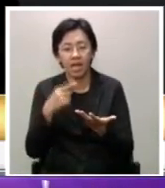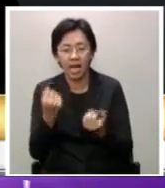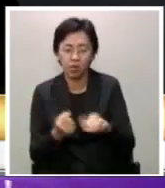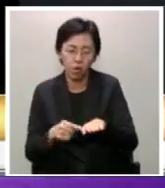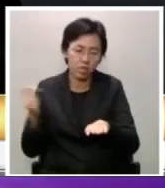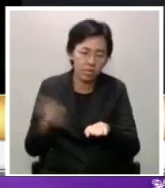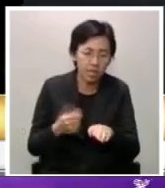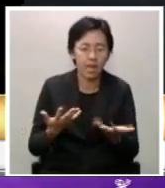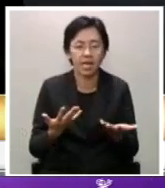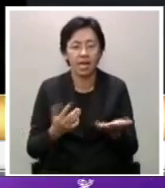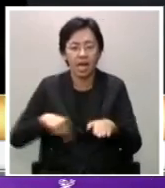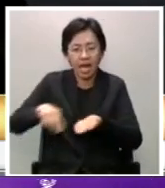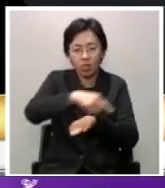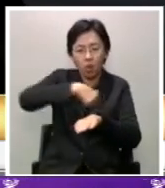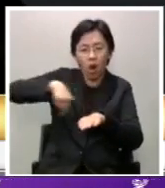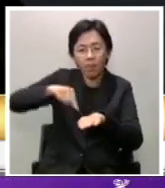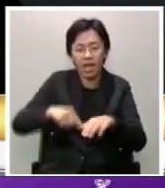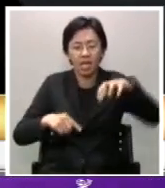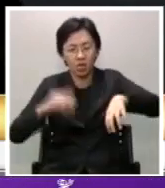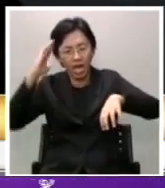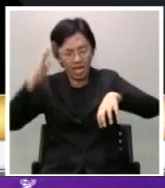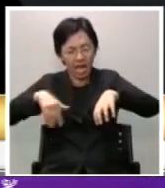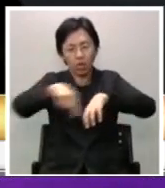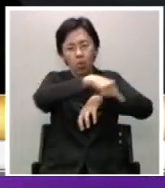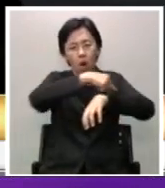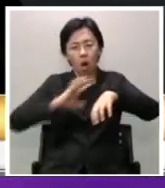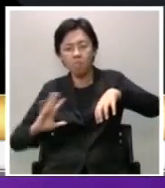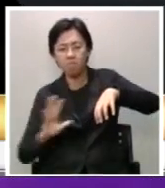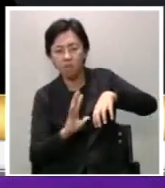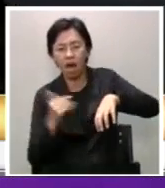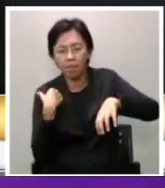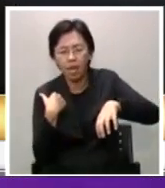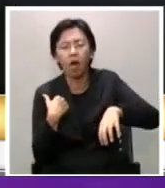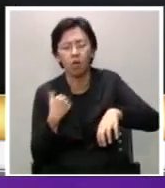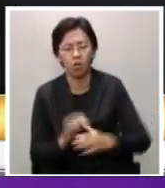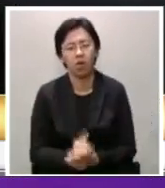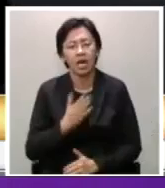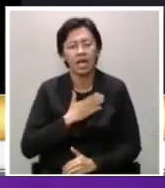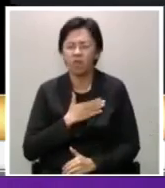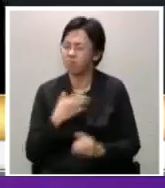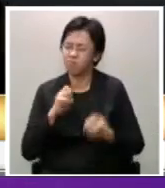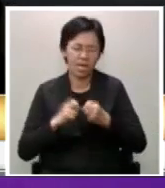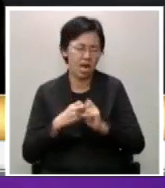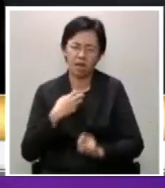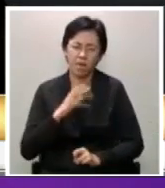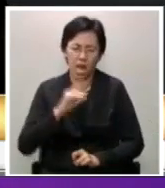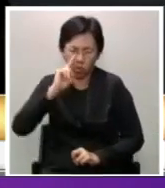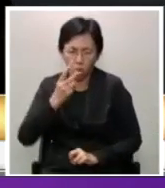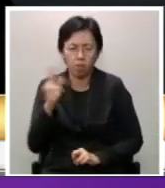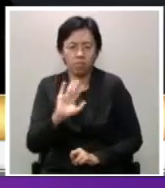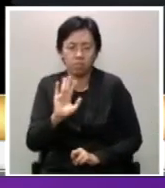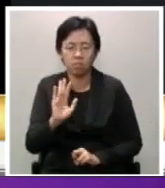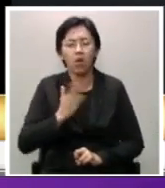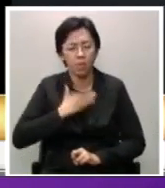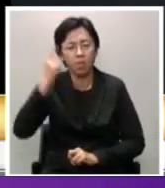างใครถูกล้อมอยู่ในค่ายทหารบ้างเราเนี่ยเป็นเรื่องมันเกิดขึ้นมาแล้วทั้งสิ้นเราต้องไม่ให้มันเกิดขึ้นอีกนะผ